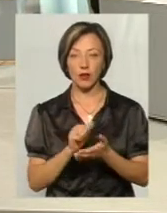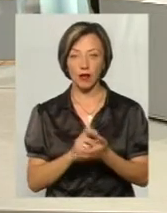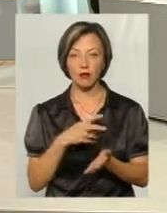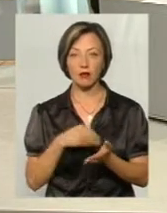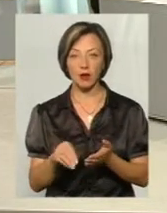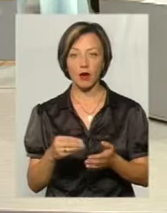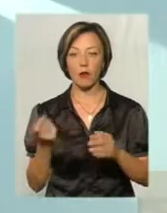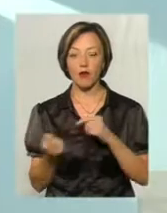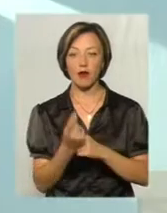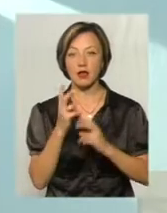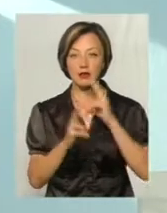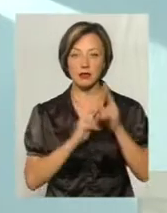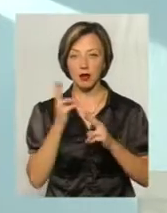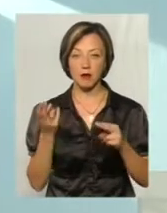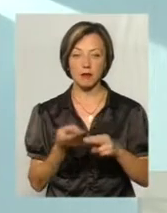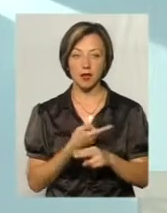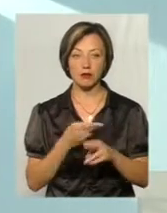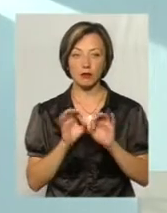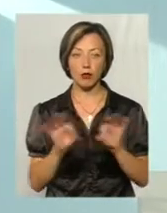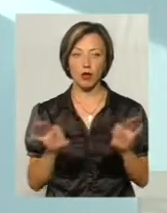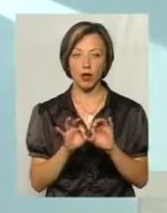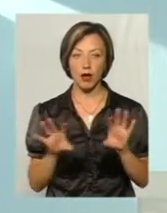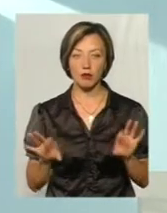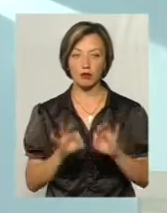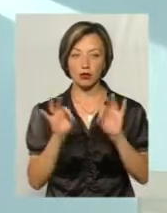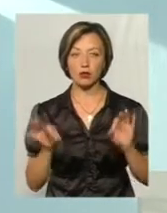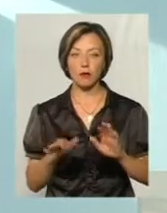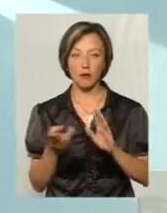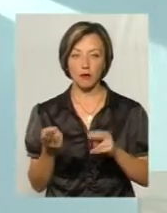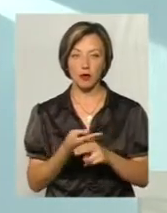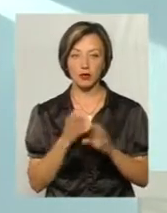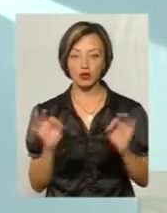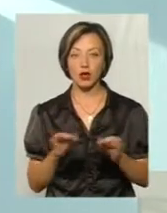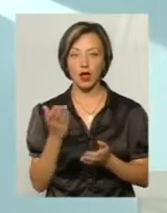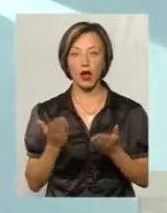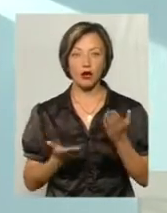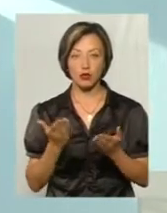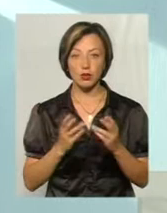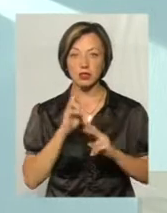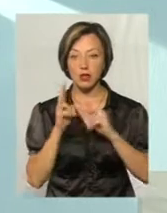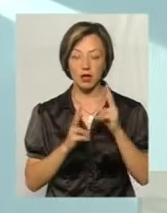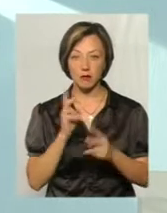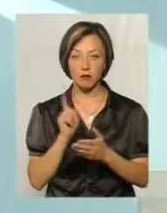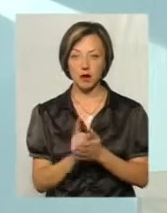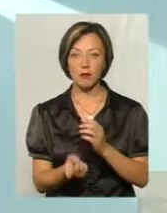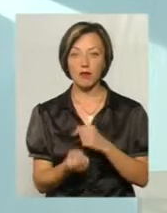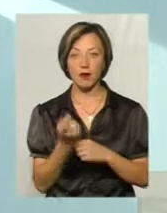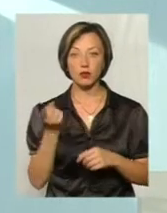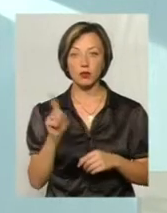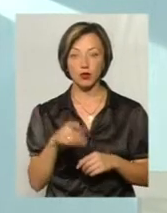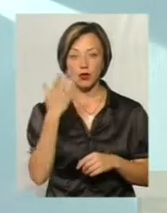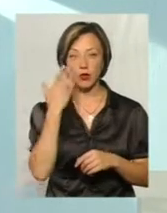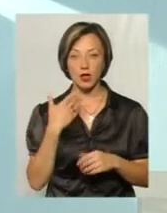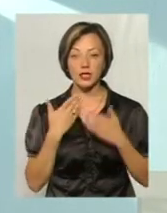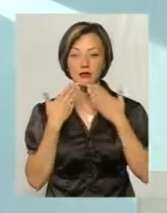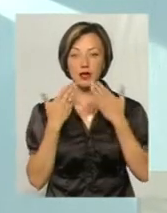Без там пояснень всяких, без нічого. Значить, якщо скарга має появлятися тоді, коли